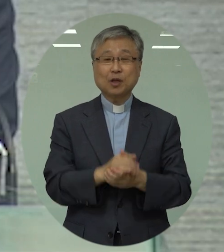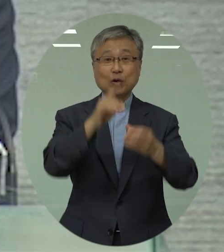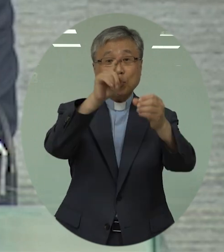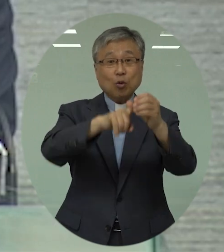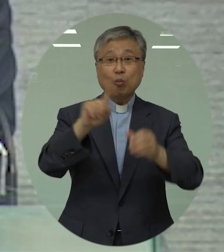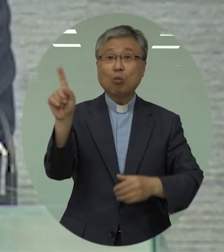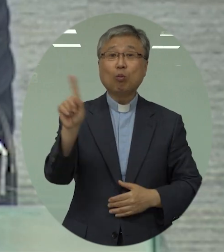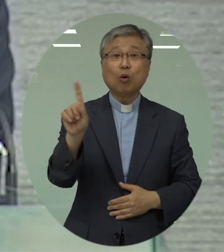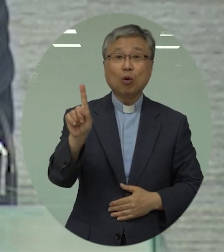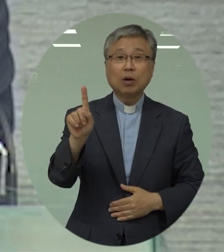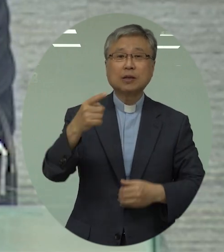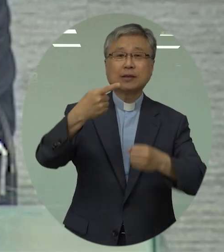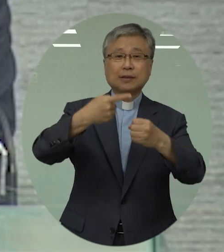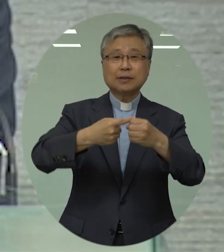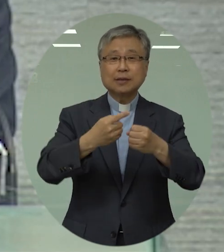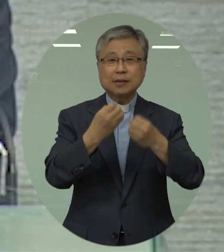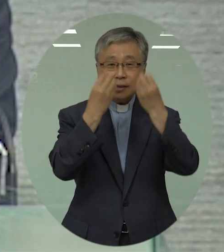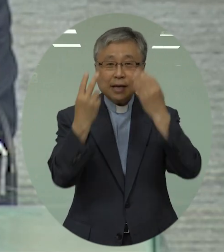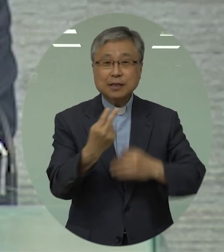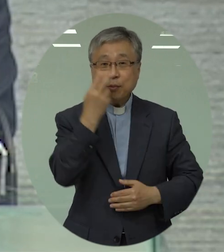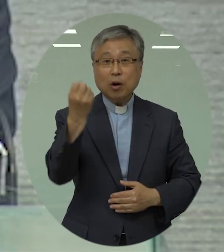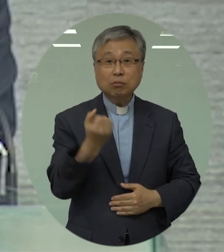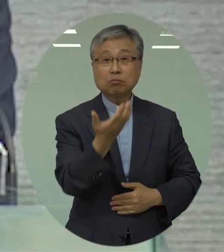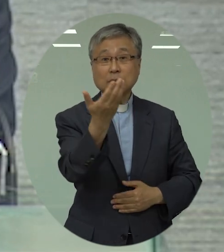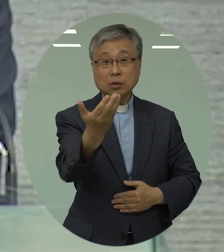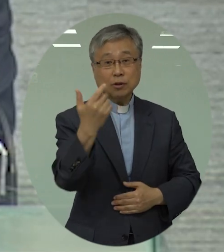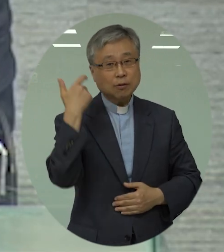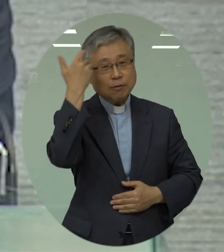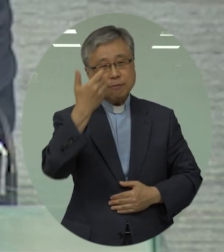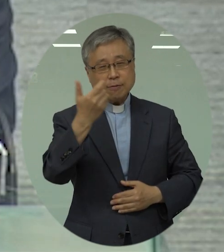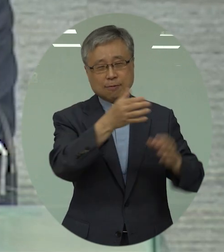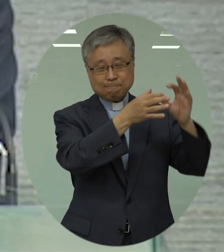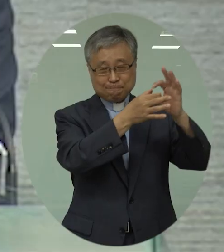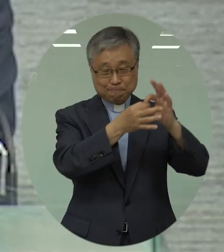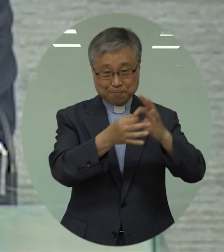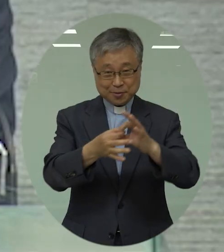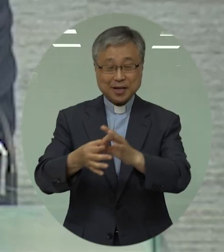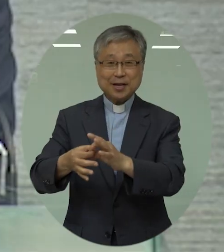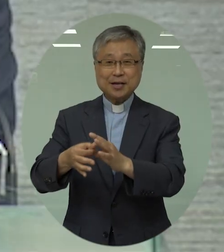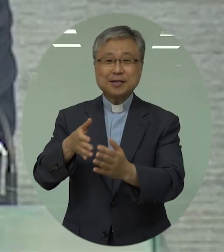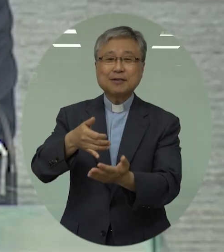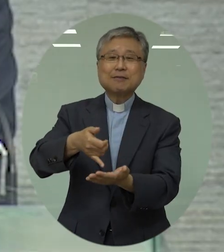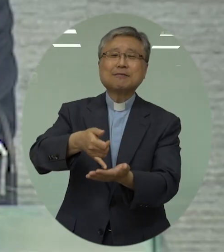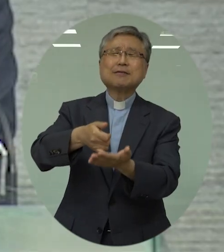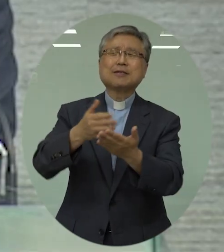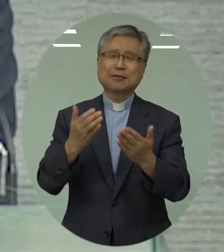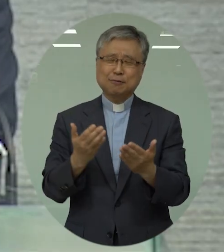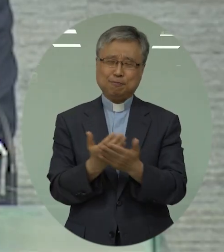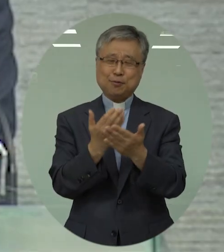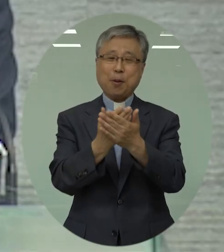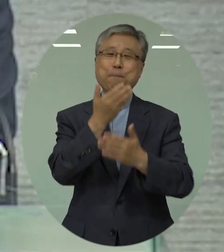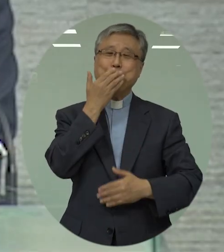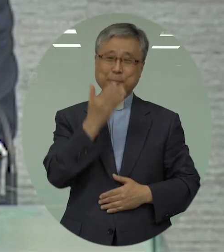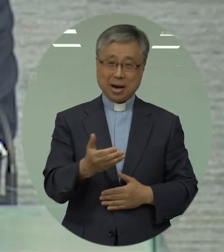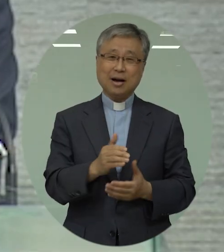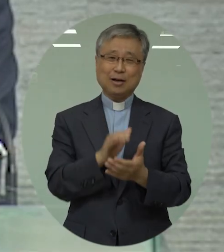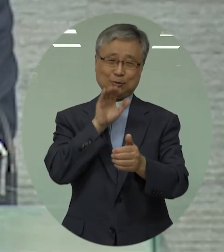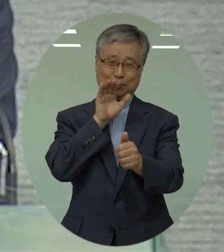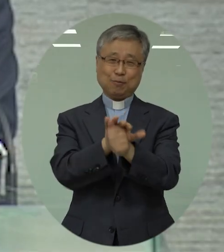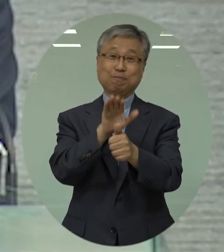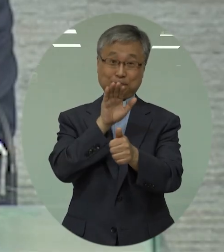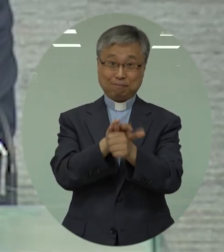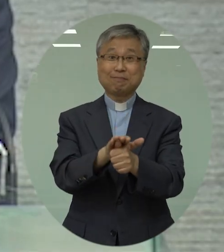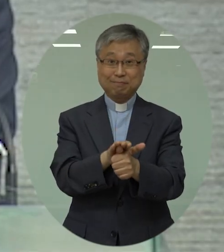목표가 뭐냐면, 첫째는 새 생명을 얻은 당신이 영적으로 지속적인 성숙을 할 수 있도록 돕는 것.